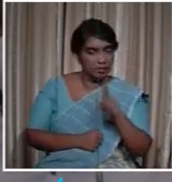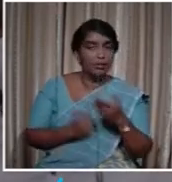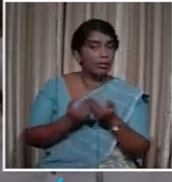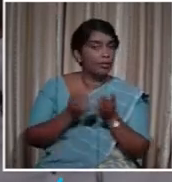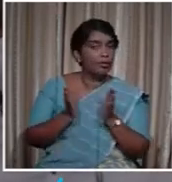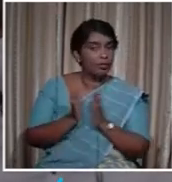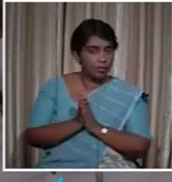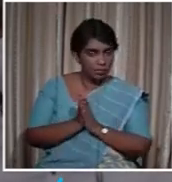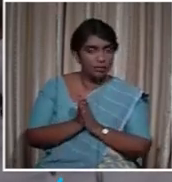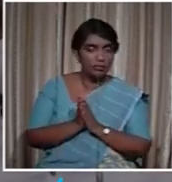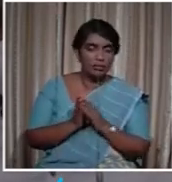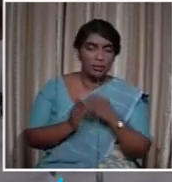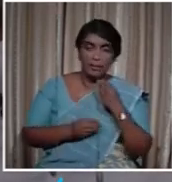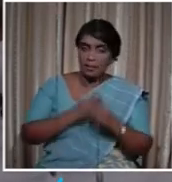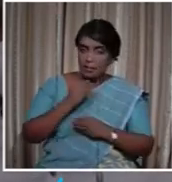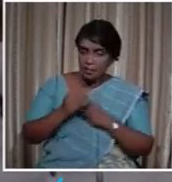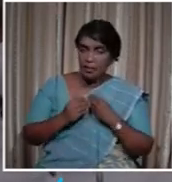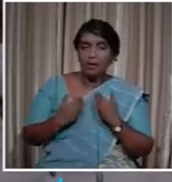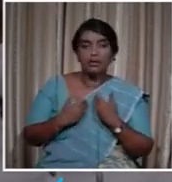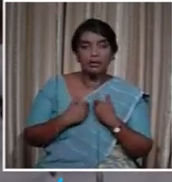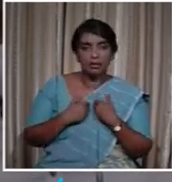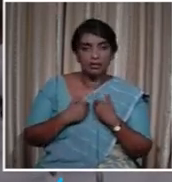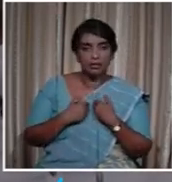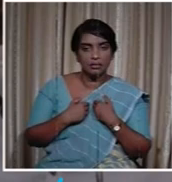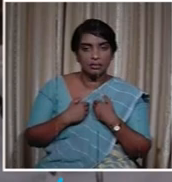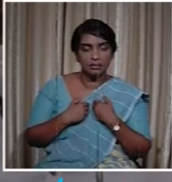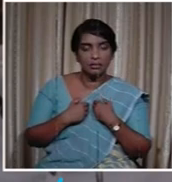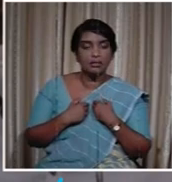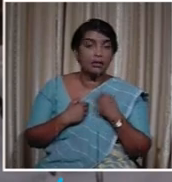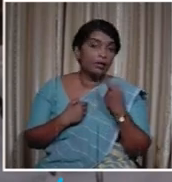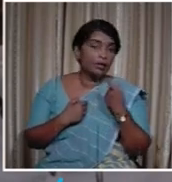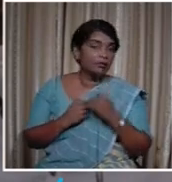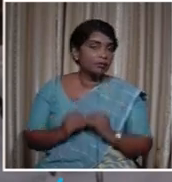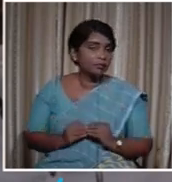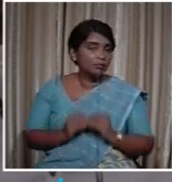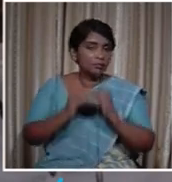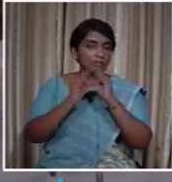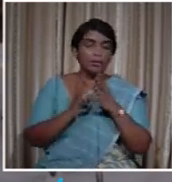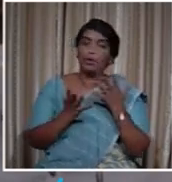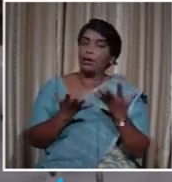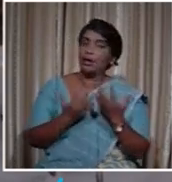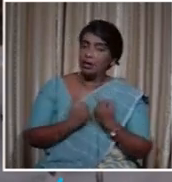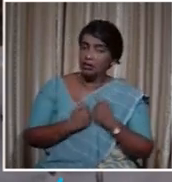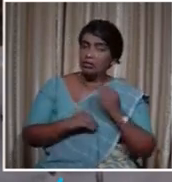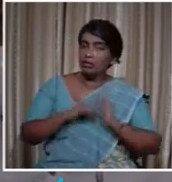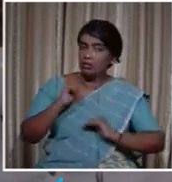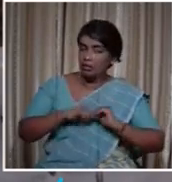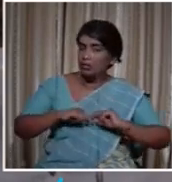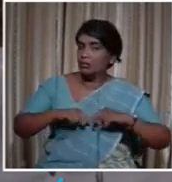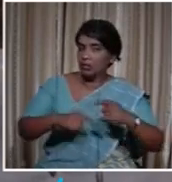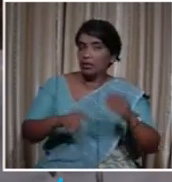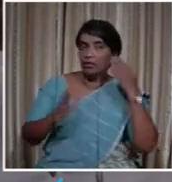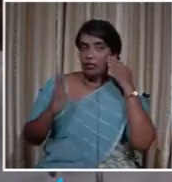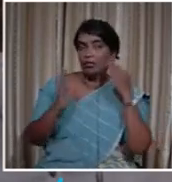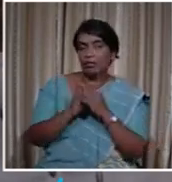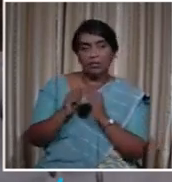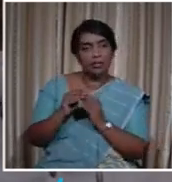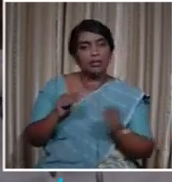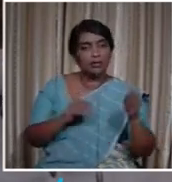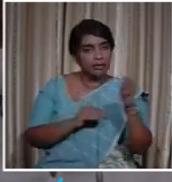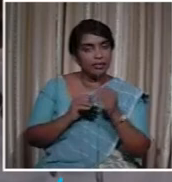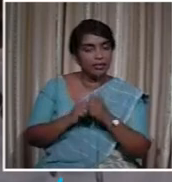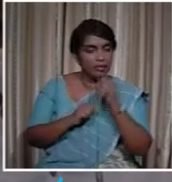பொருளாதாரத்தை, தங்களுடைய சொந்த காலிலே அவர்கள் நிற்கின்ற பொருளாதாரத்தை கட்டி வளர்க்கக்கூடியதாக முதல் மாற்றங்களை கொண்டு வர வேண்டும். இங்கே அண்மையில்